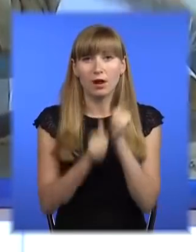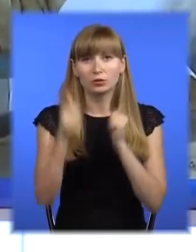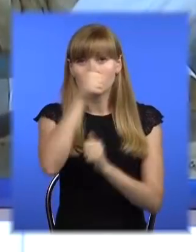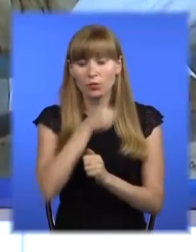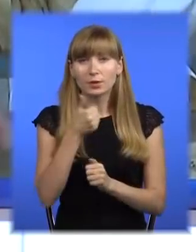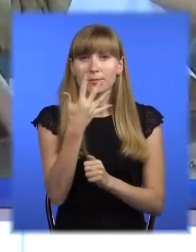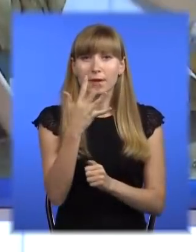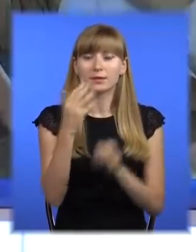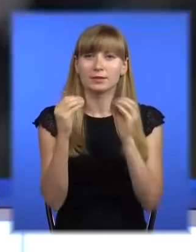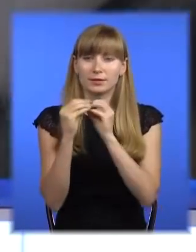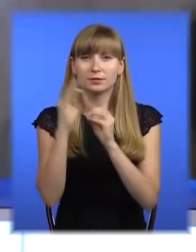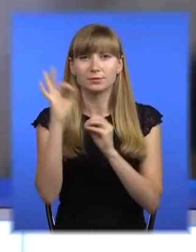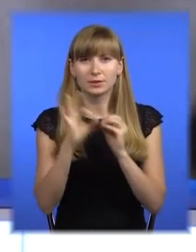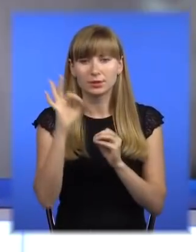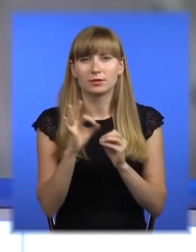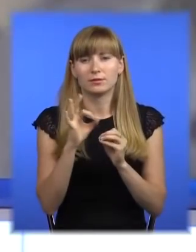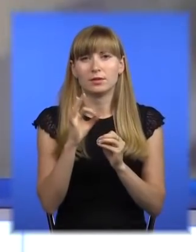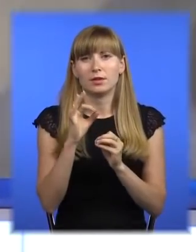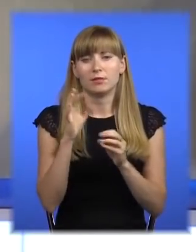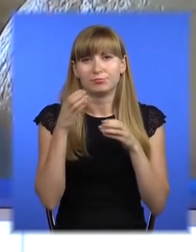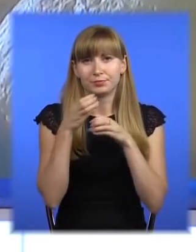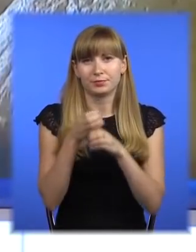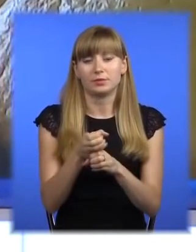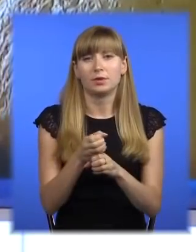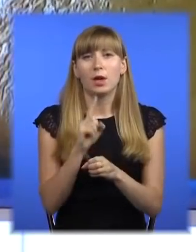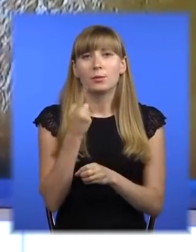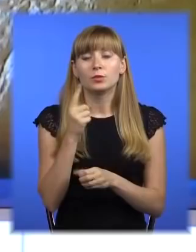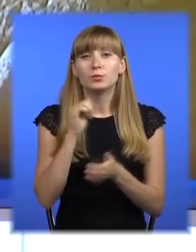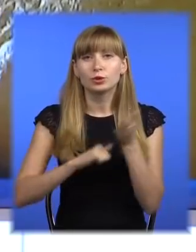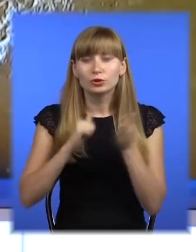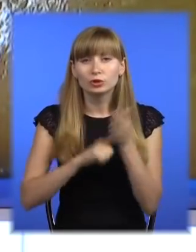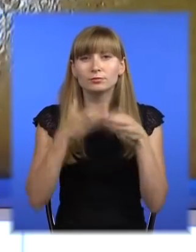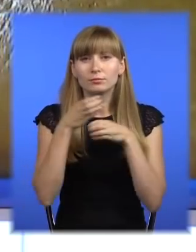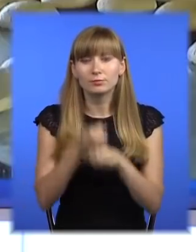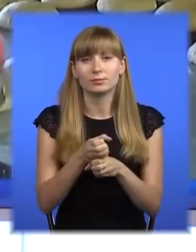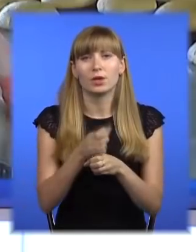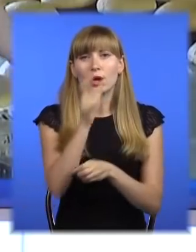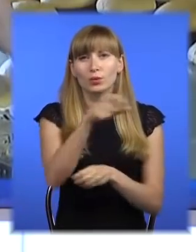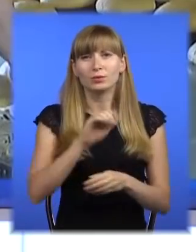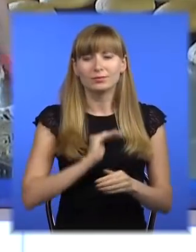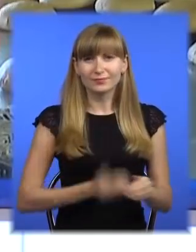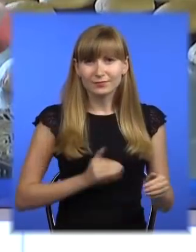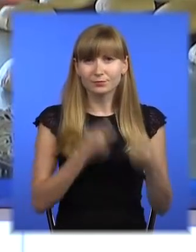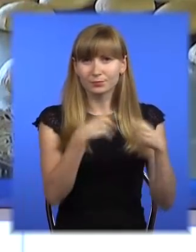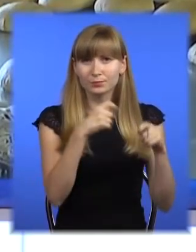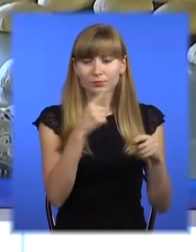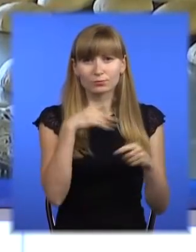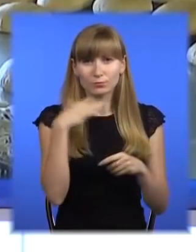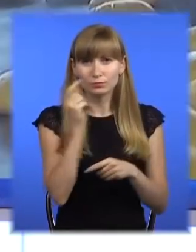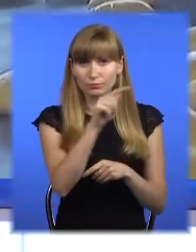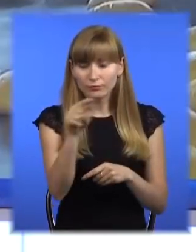на 5-10%. Фахівці запевняють, все через те, що на статистику впливає тіньовий сектор, і в країні